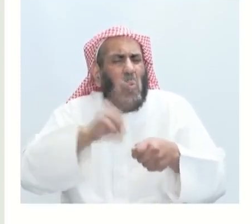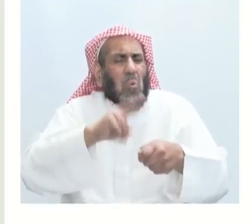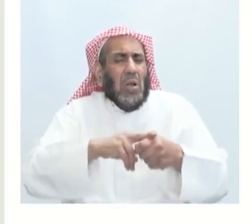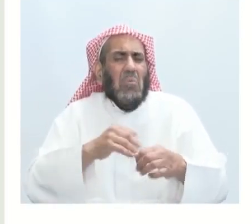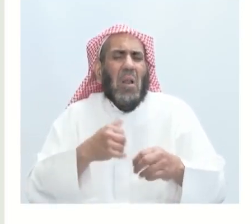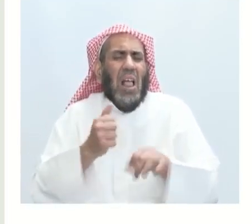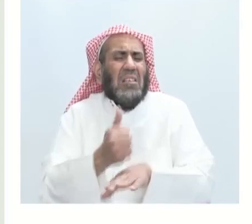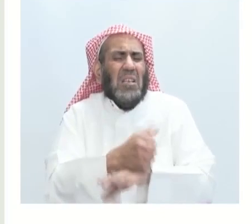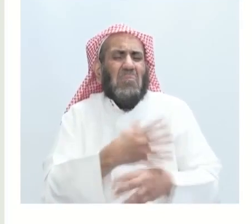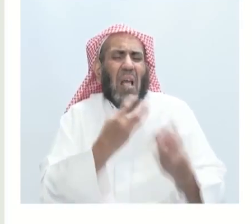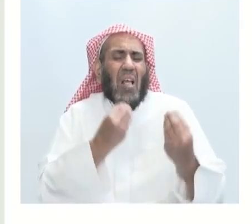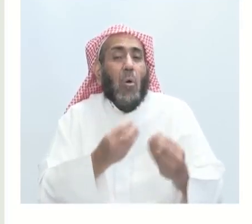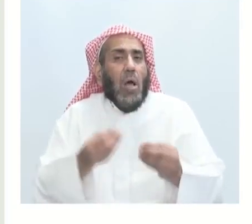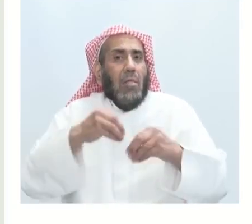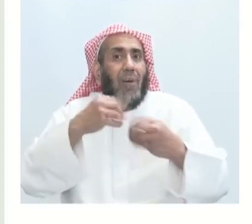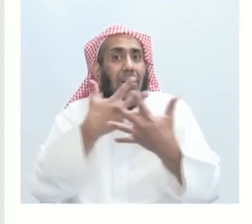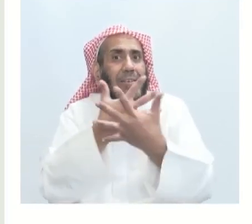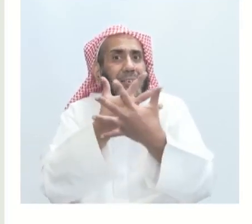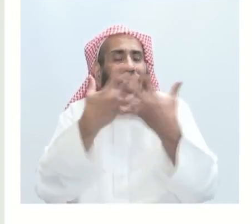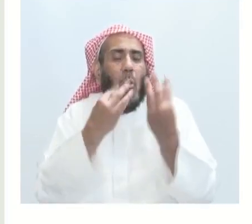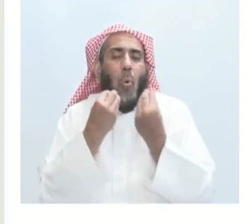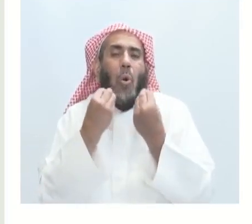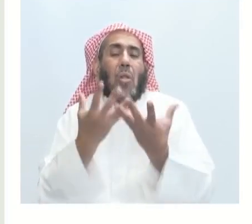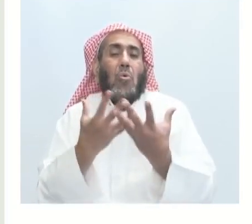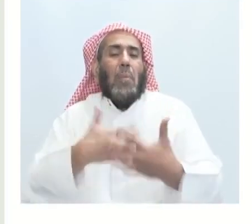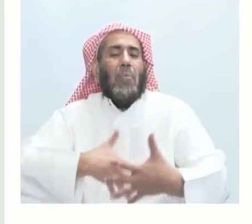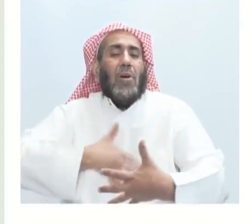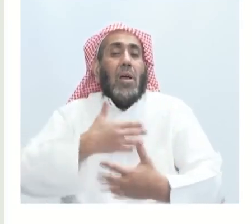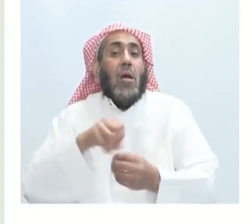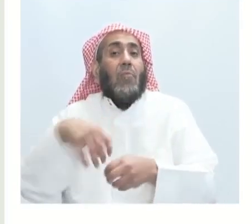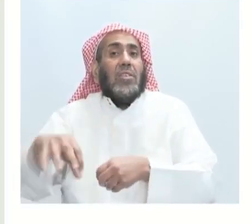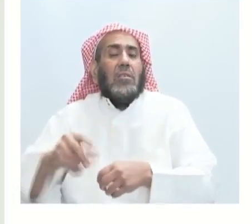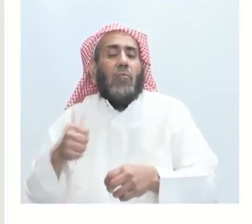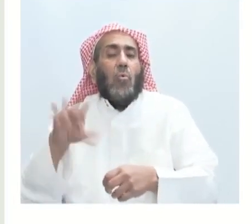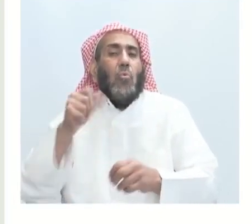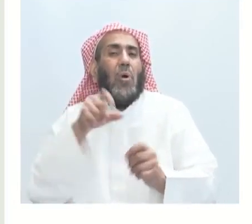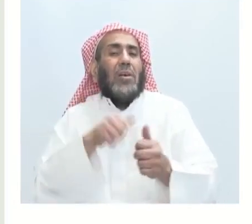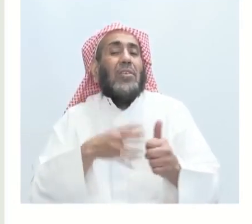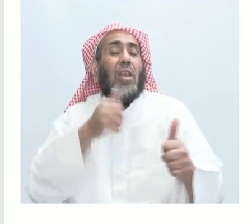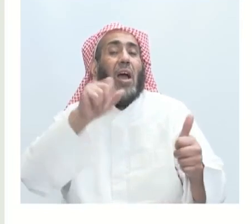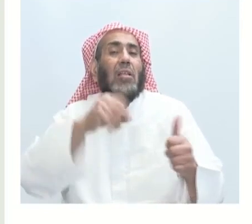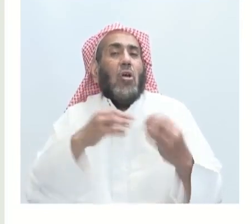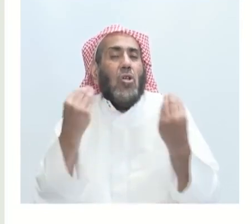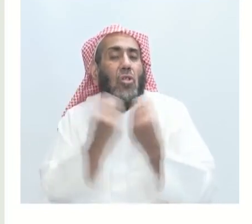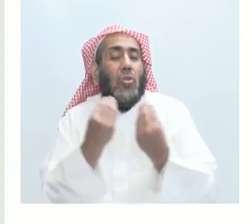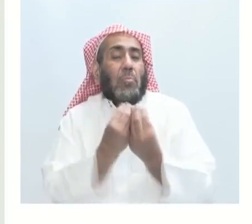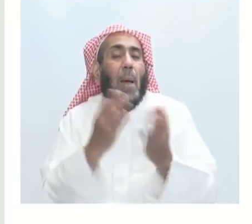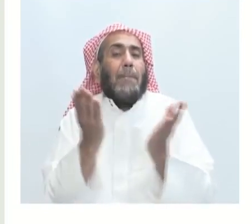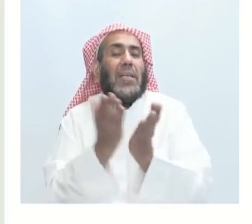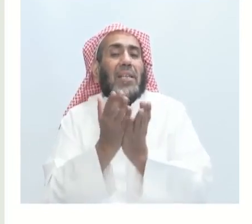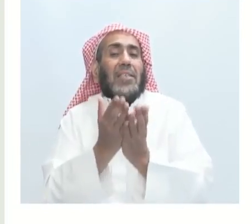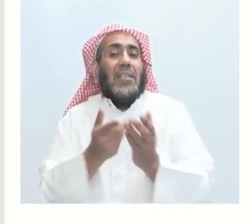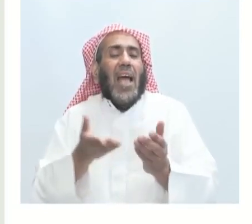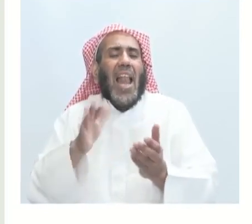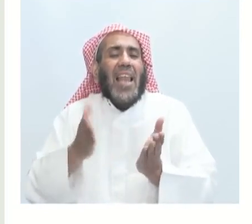الركيكه واضفاء الجزاله والعذوبه المطبوعه في الشعر وصنفه النقاد هو ومن سار في اتجاهه ضمن م مسه الاحياء